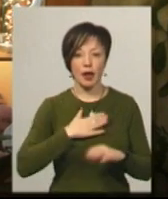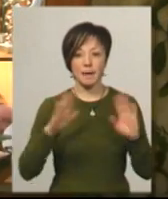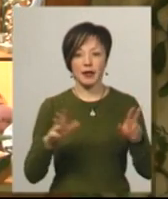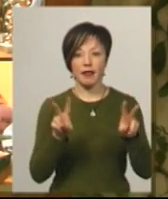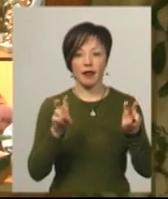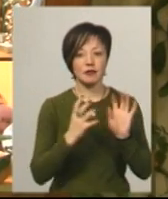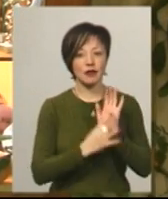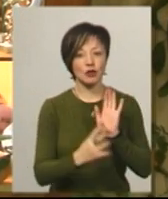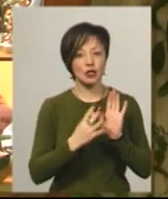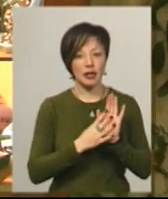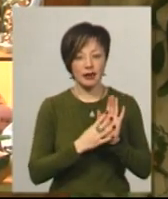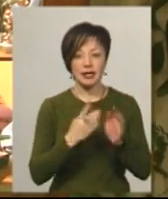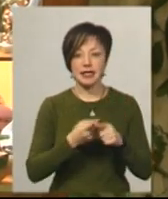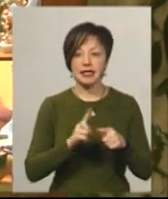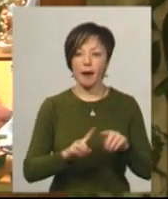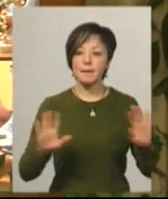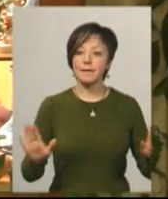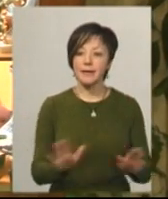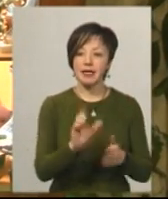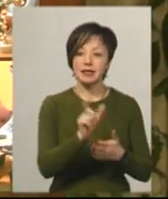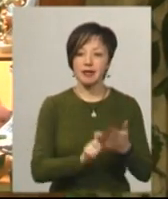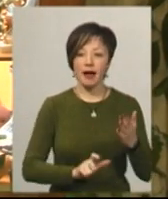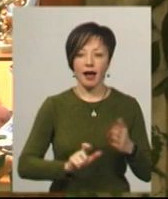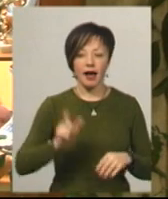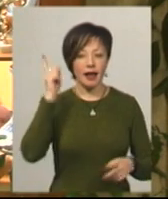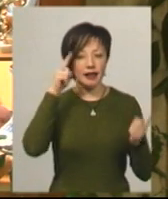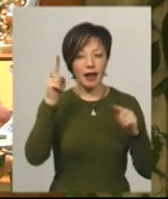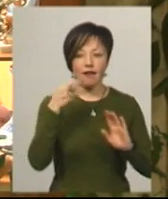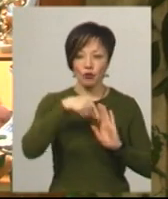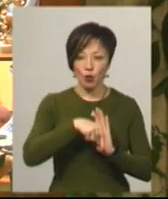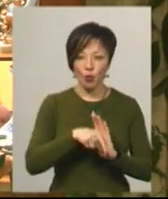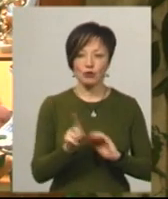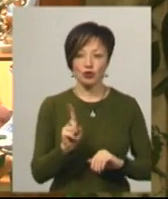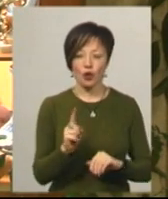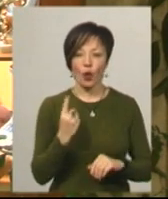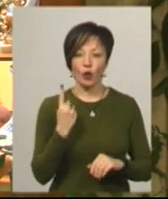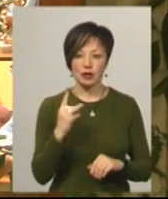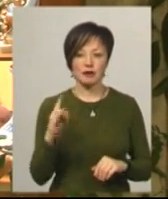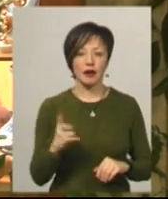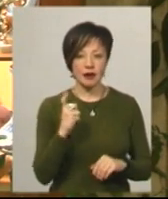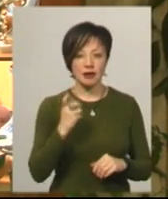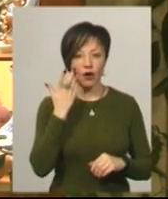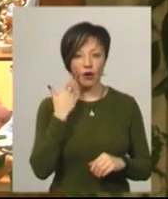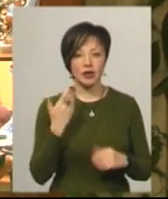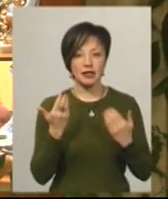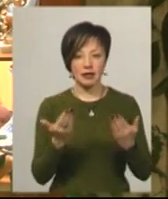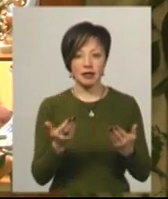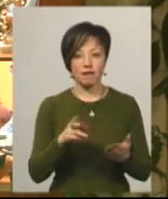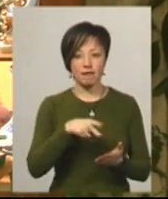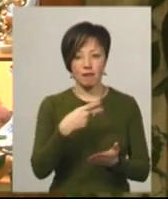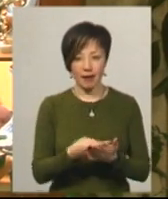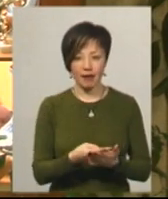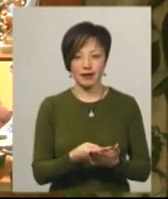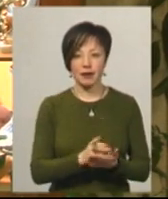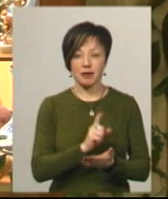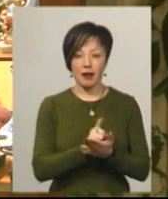назву 99. Це пісня, ідея якої в тому, що один раз, коли ти впав один раз,